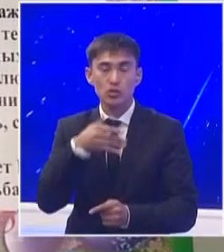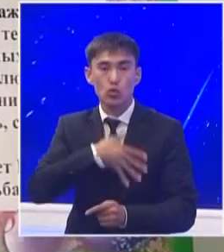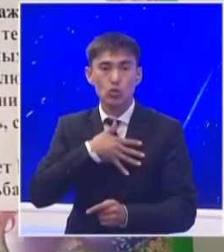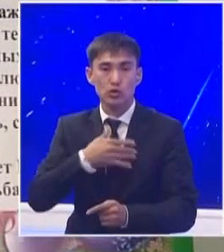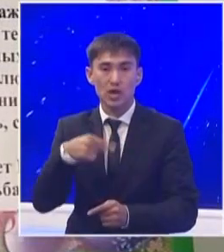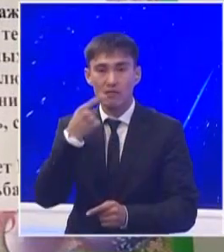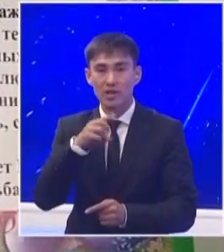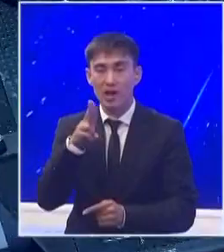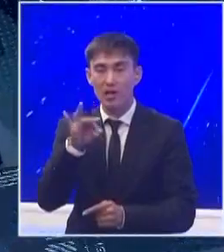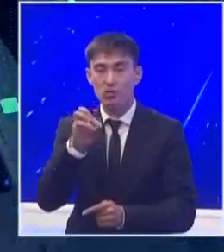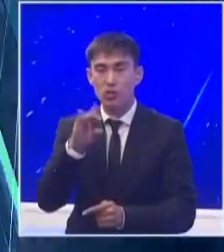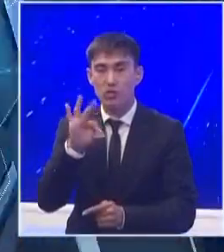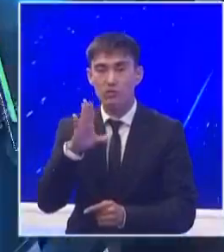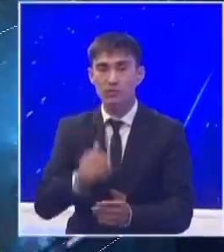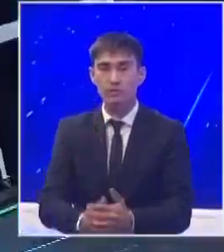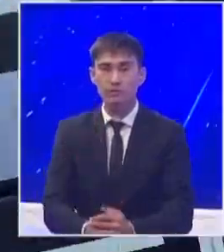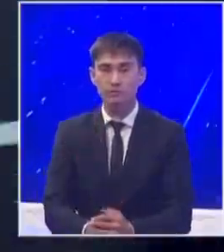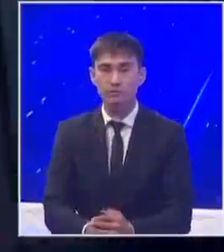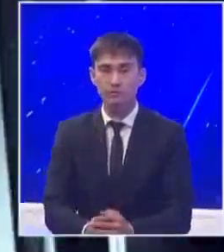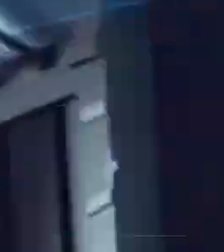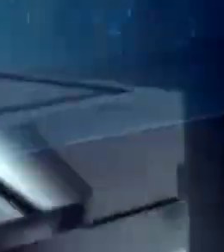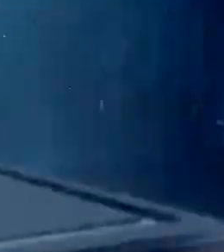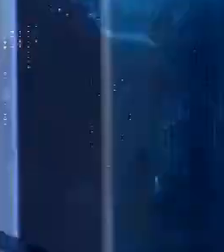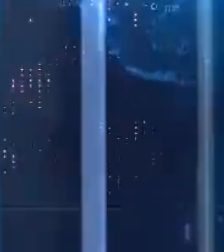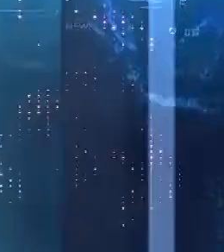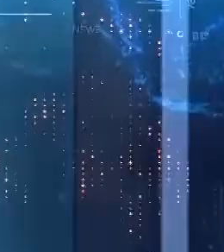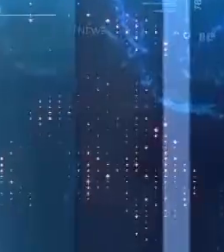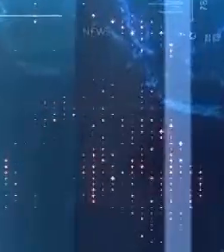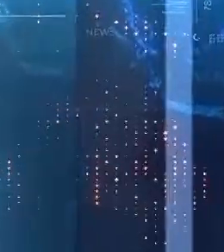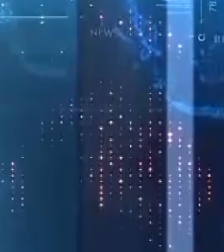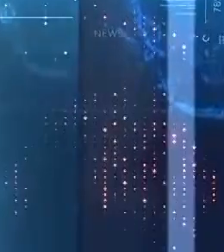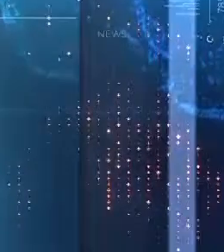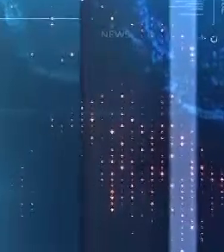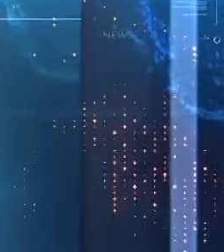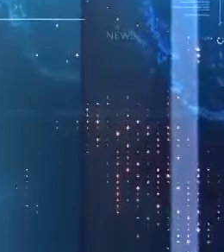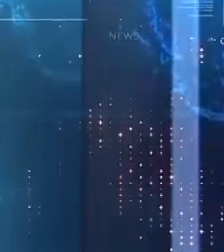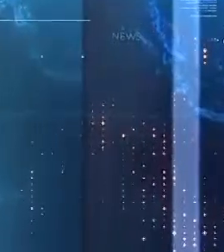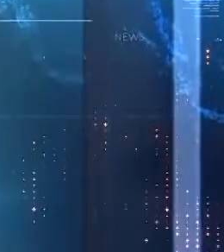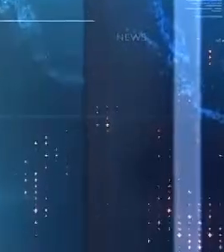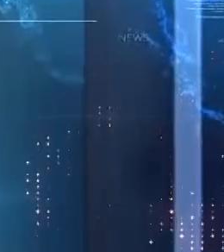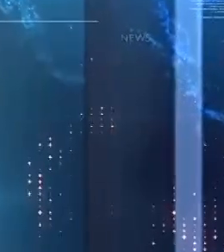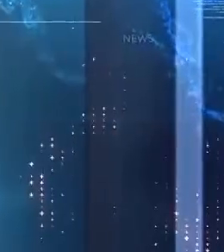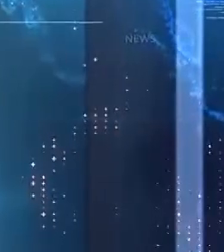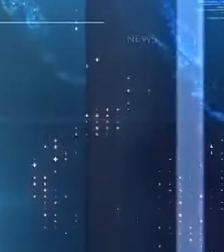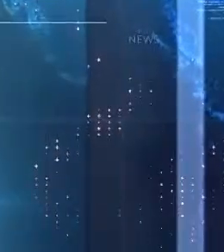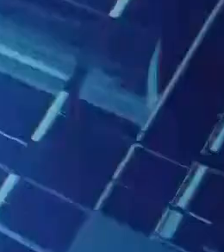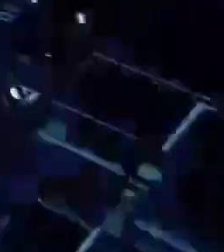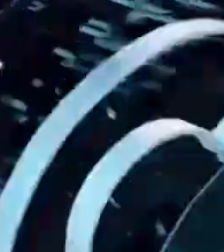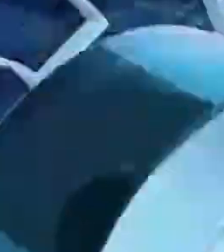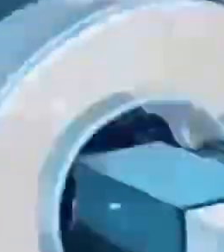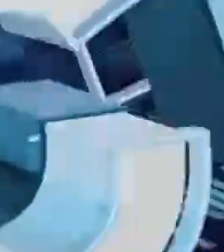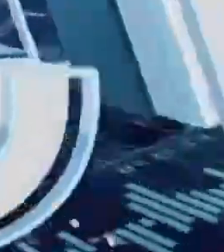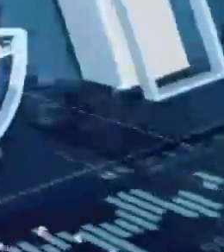поделился Канат Жумашев. Гульмира Тимиргалиева, Жай Курманбаев, телекомпания ЖТСУ, Талдыкурган.